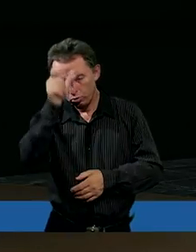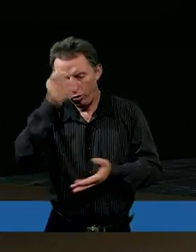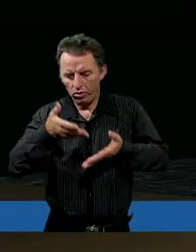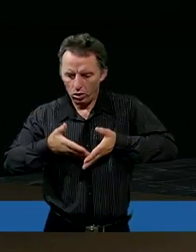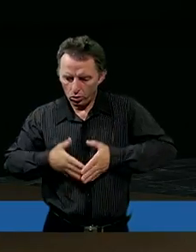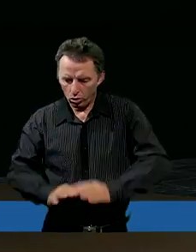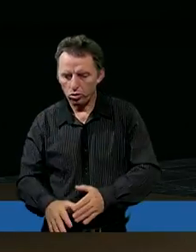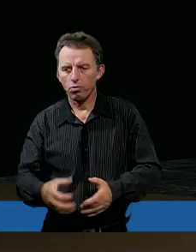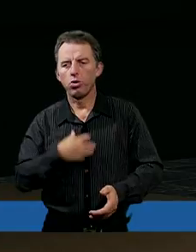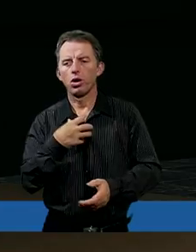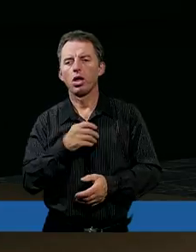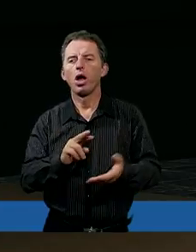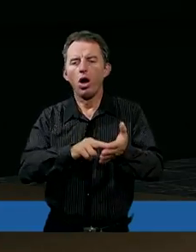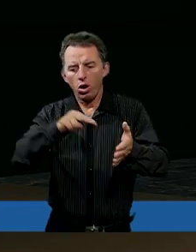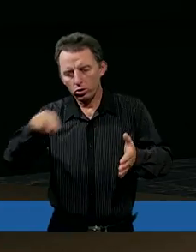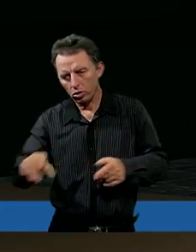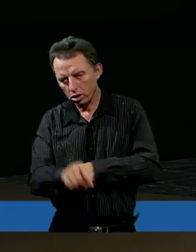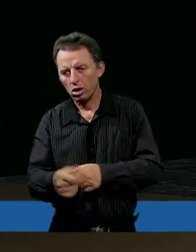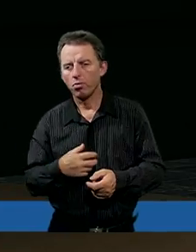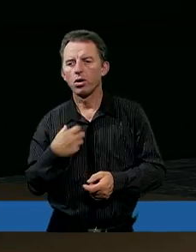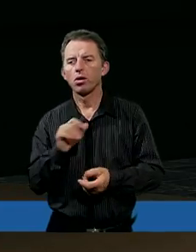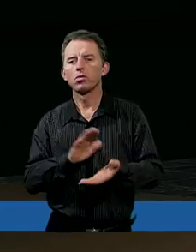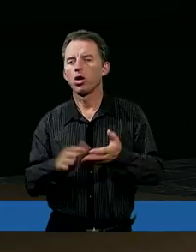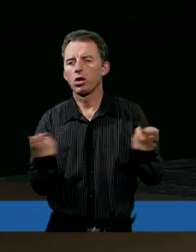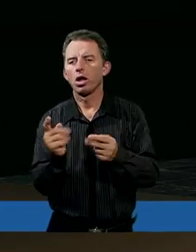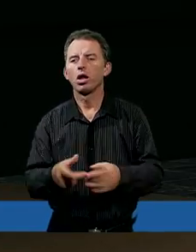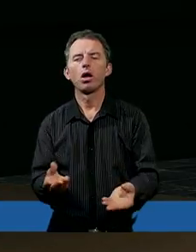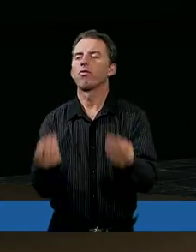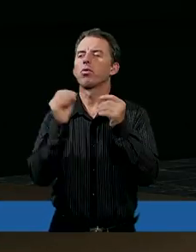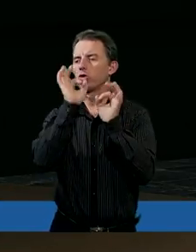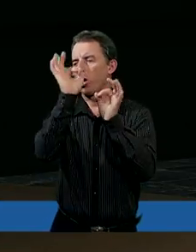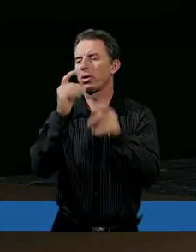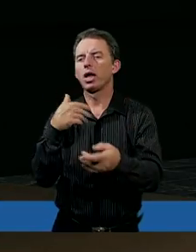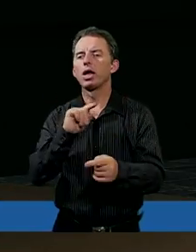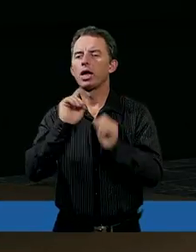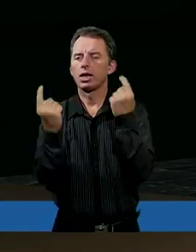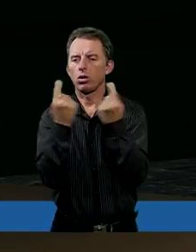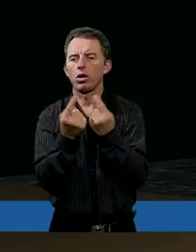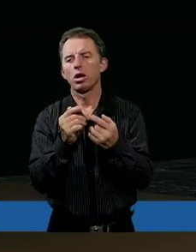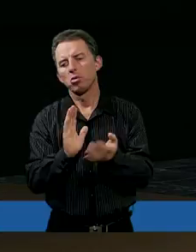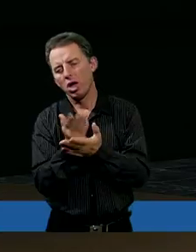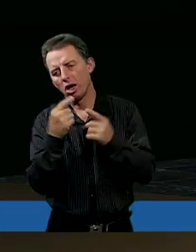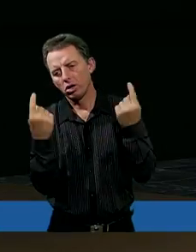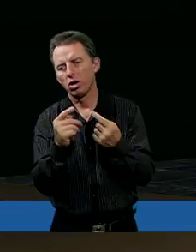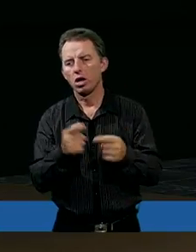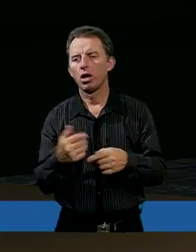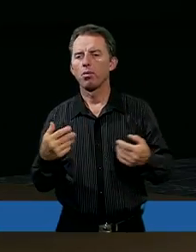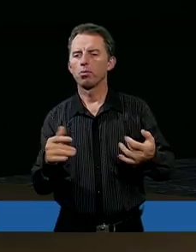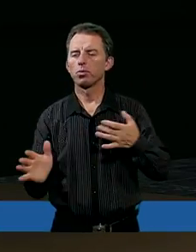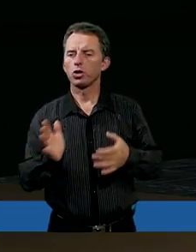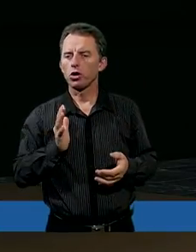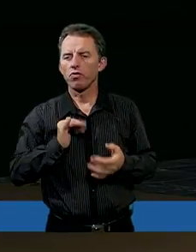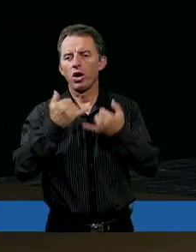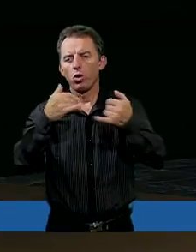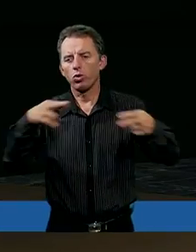rodzi w bólach. Odchodzi z tego świata też nie w komfortowej jakiejś sytuacji. W międzyczasie też przeżywa różne